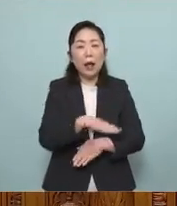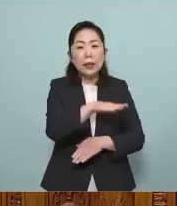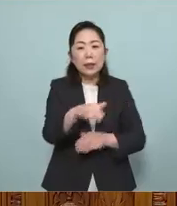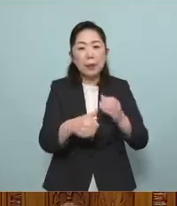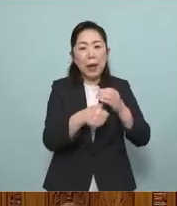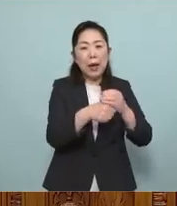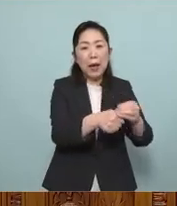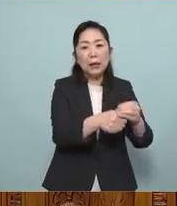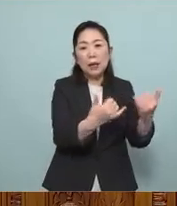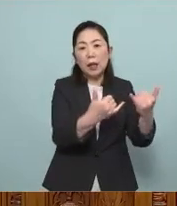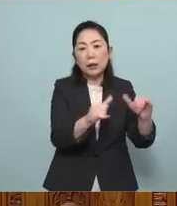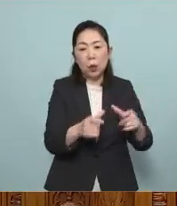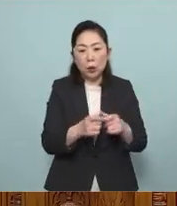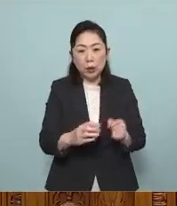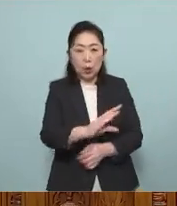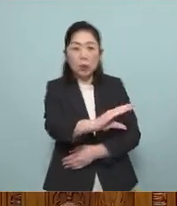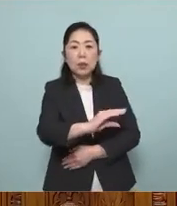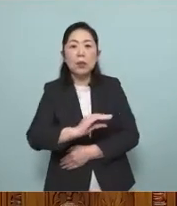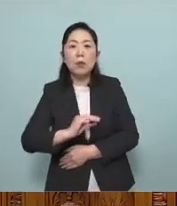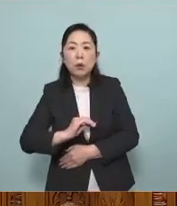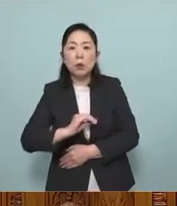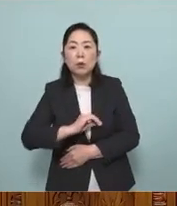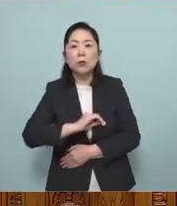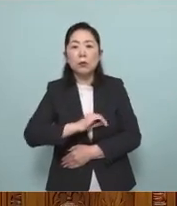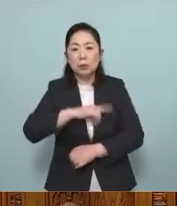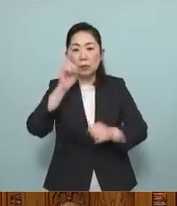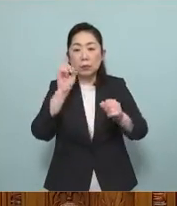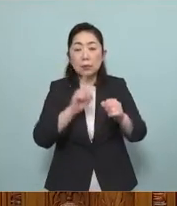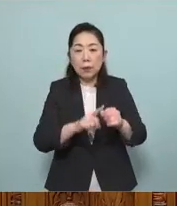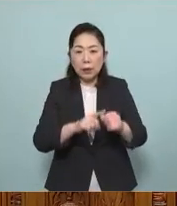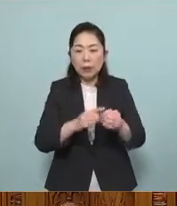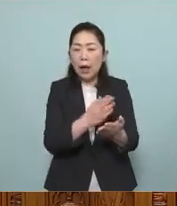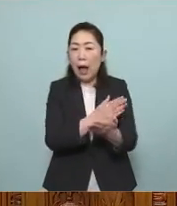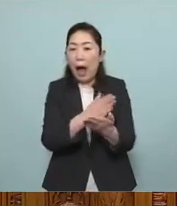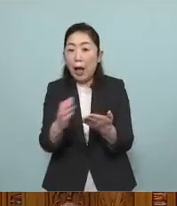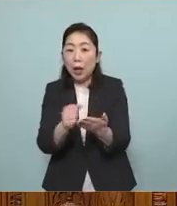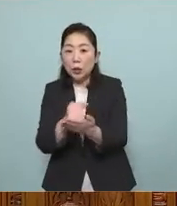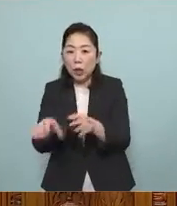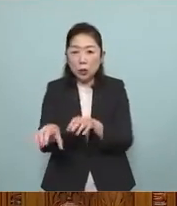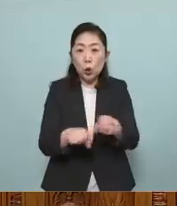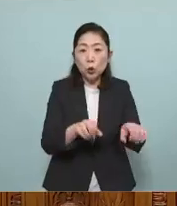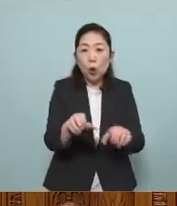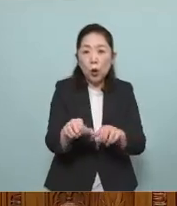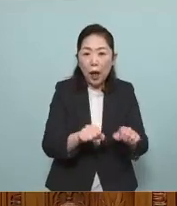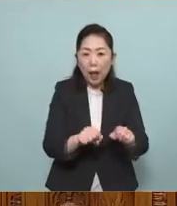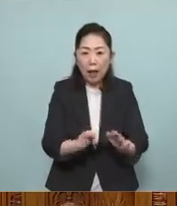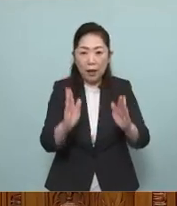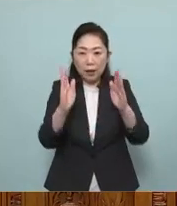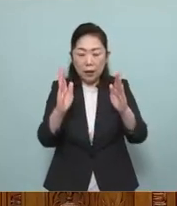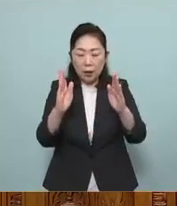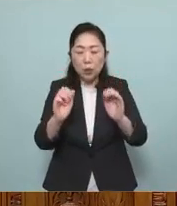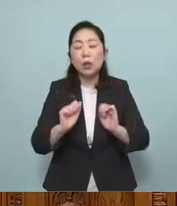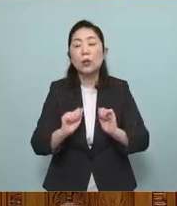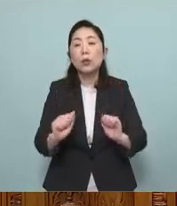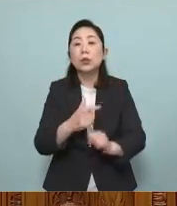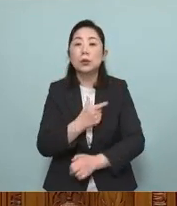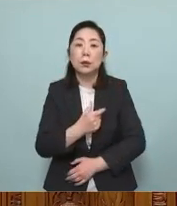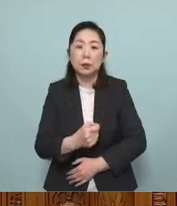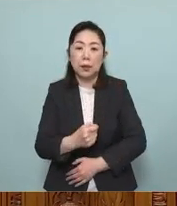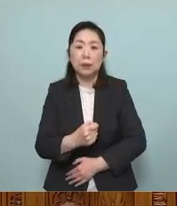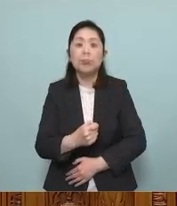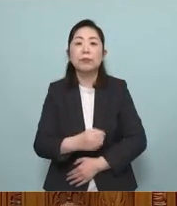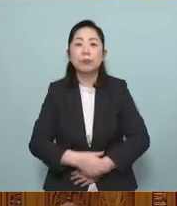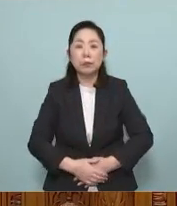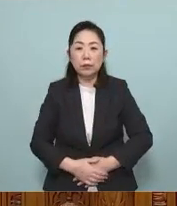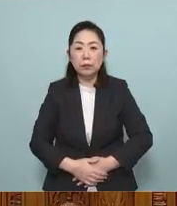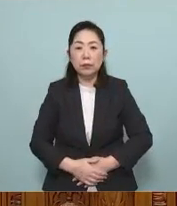の一日も早い帰国を実現すべく、あらゆるチャンスを逃すことなく、全力で取り組みます。私自